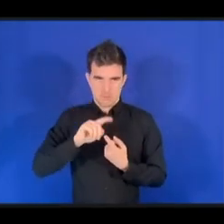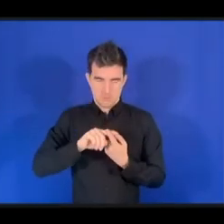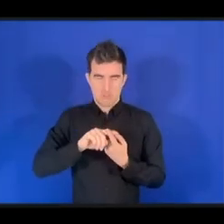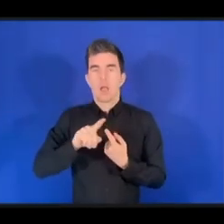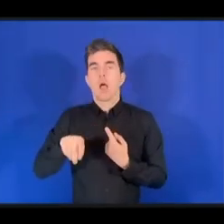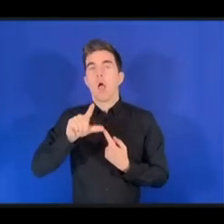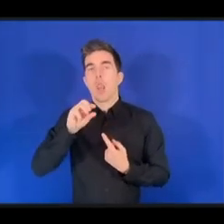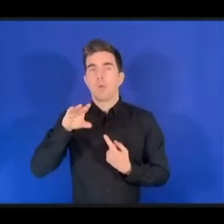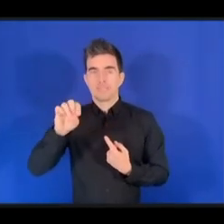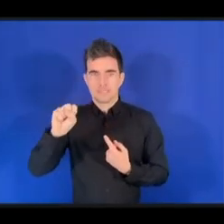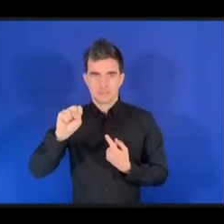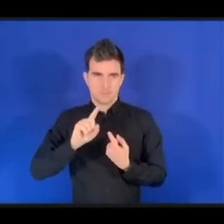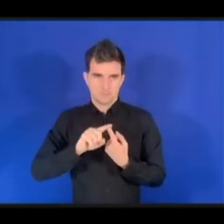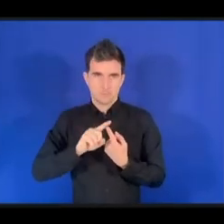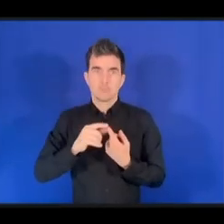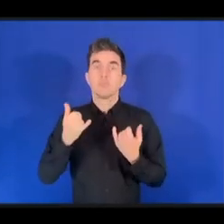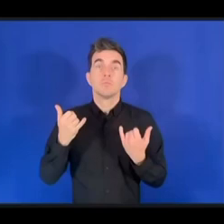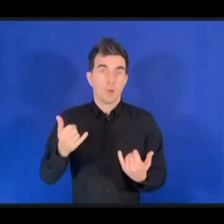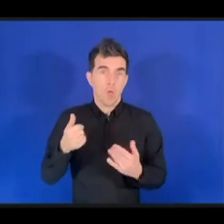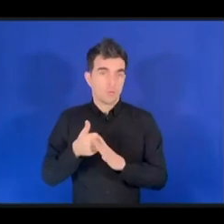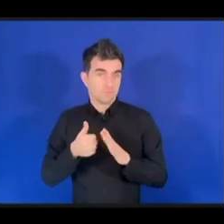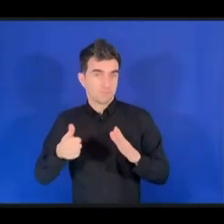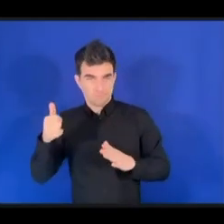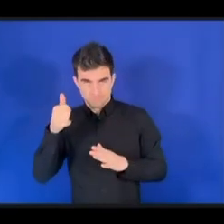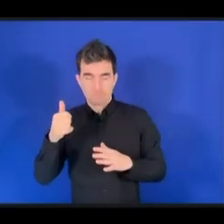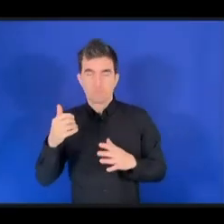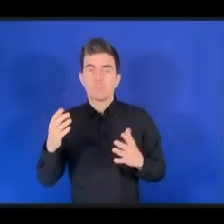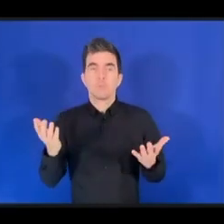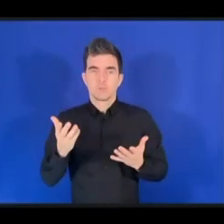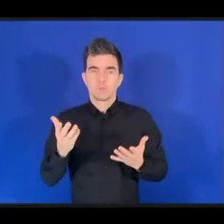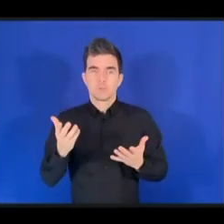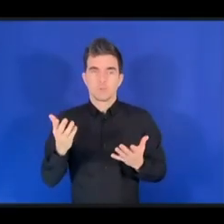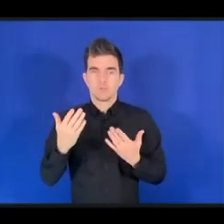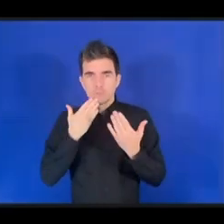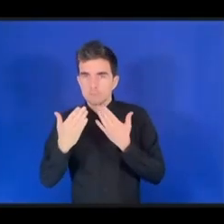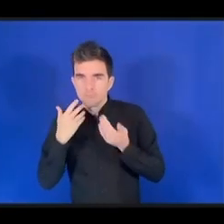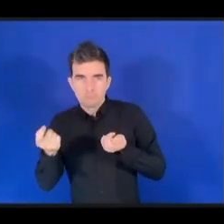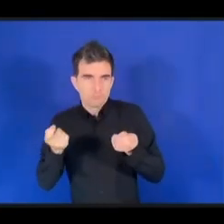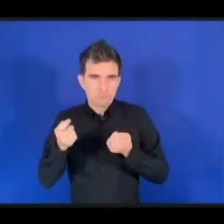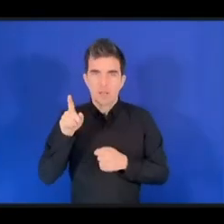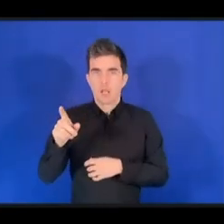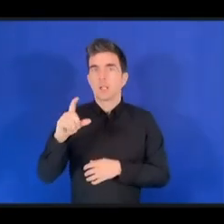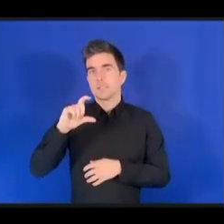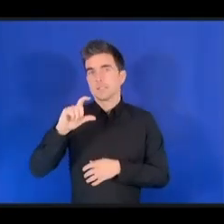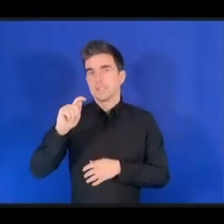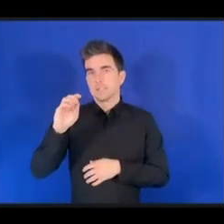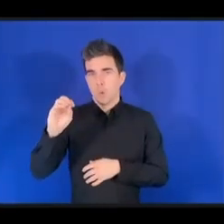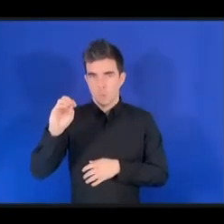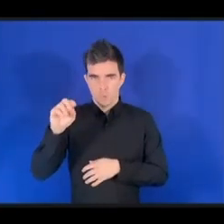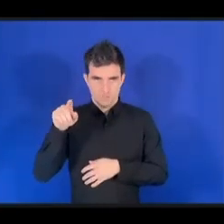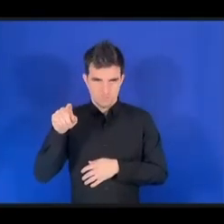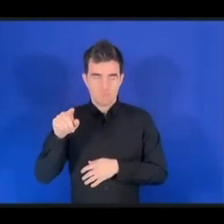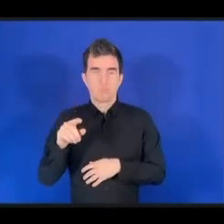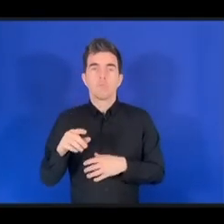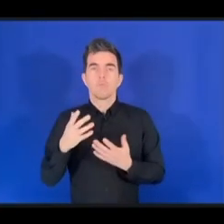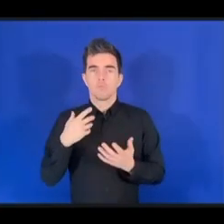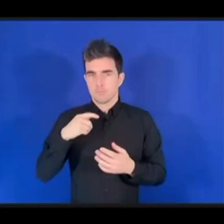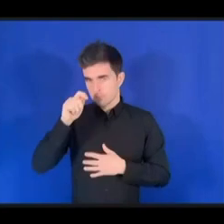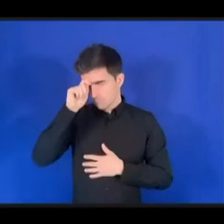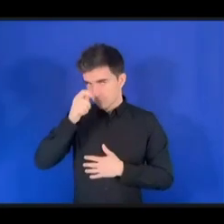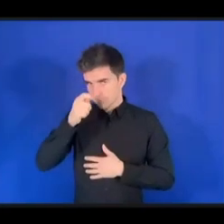局所でいらっしゃいますCTUの初めての女性の事務局長になりますで彼女は